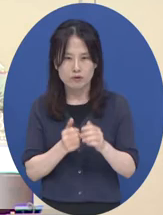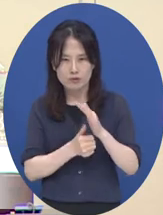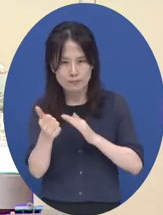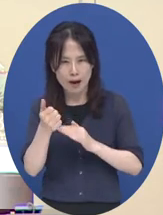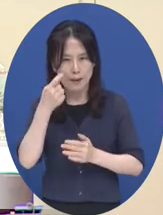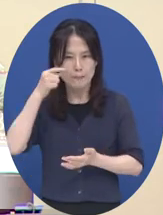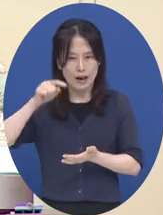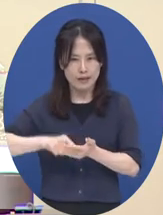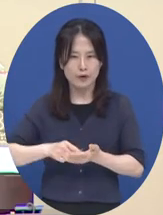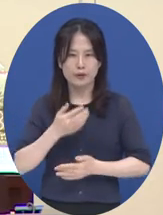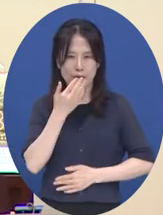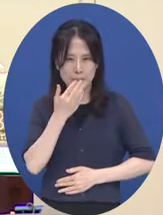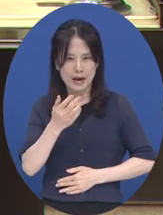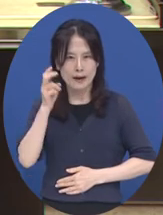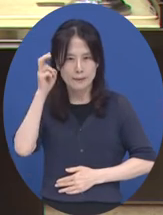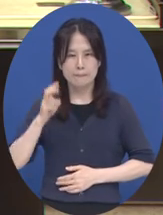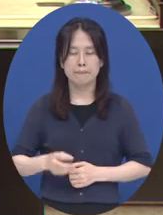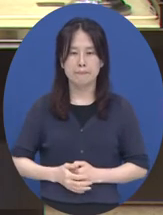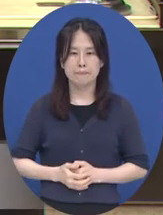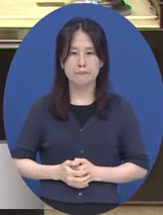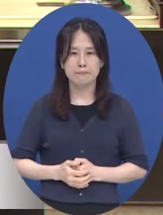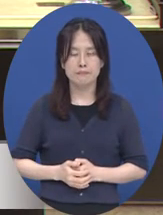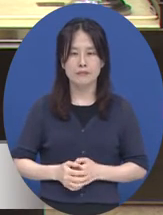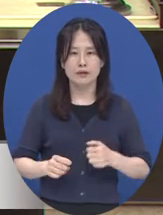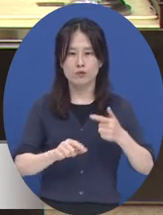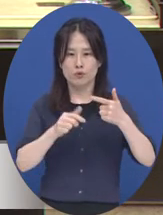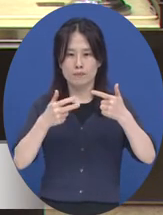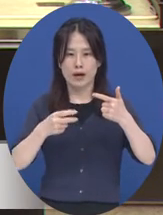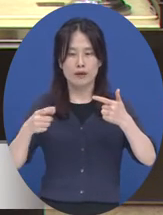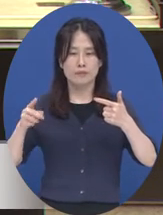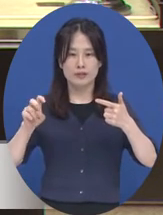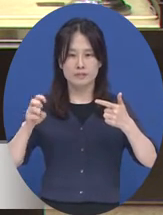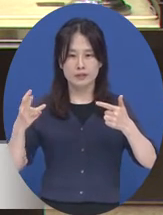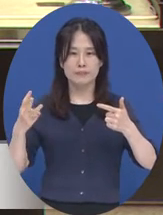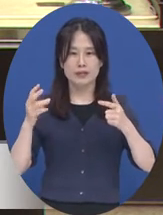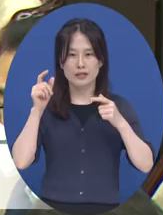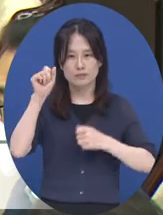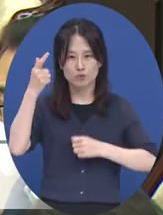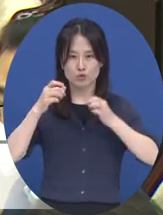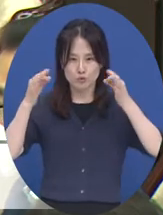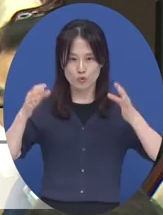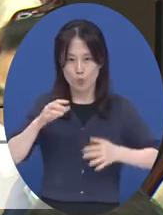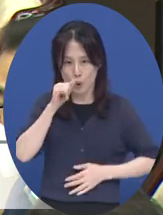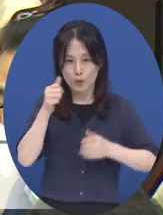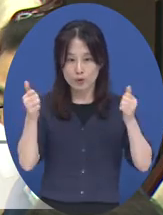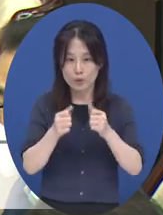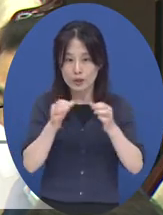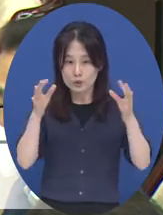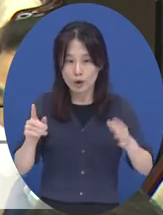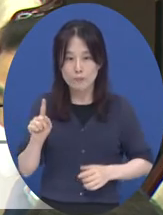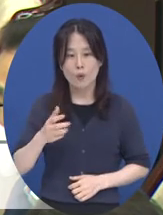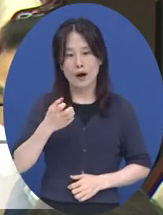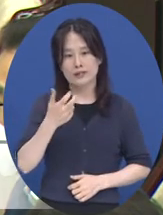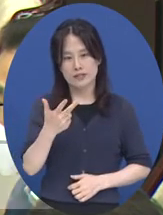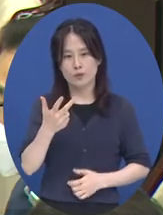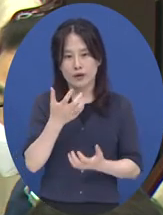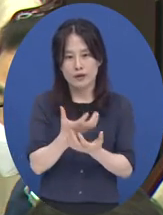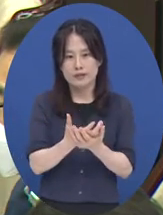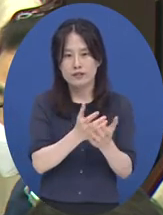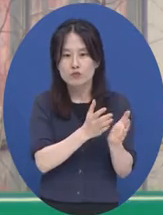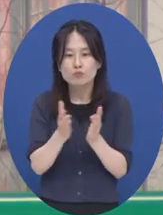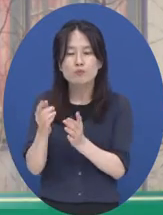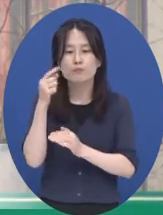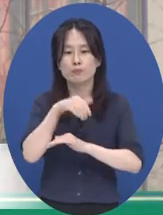희망을 발견하시리라 봅니다. 8일부터 23일까지 16일 동안 열리는 이번 회기에서는 97개 안건이